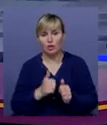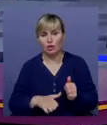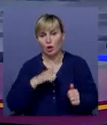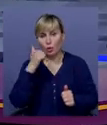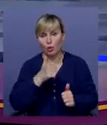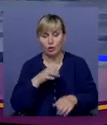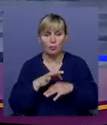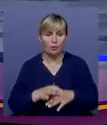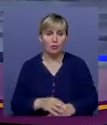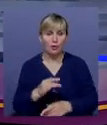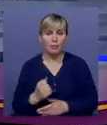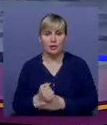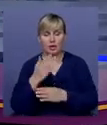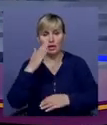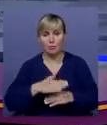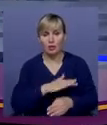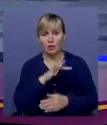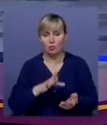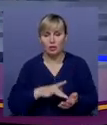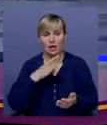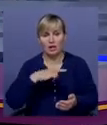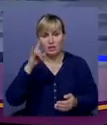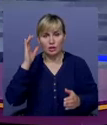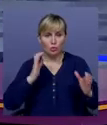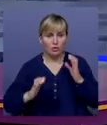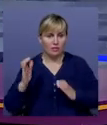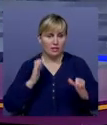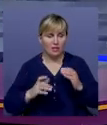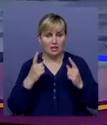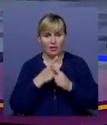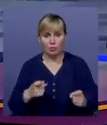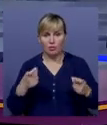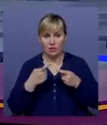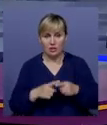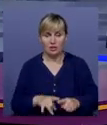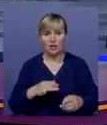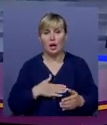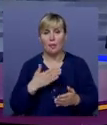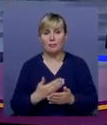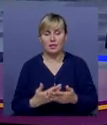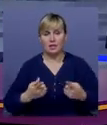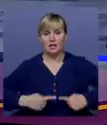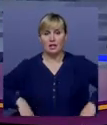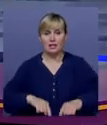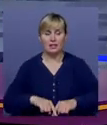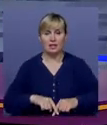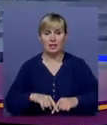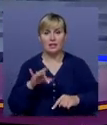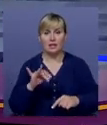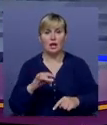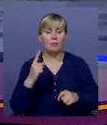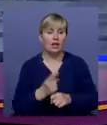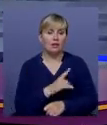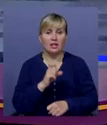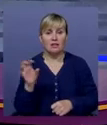Day» проходит при поддержке Акимата города, Казахстанского университета информационных технологий и общественных организаций. И вот впервые